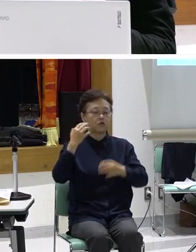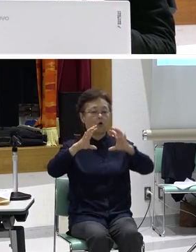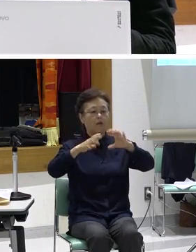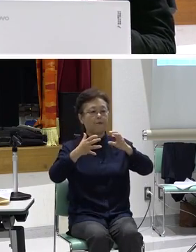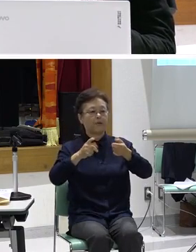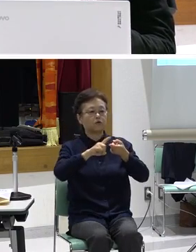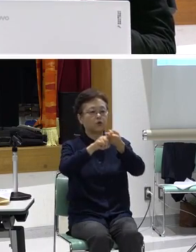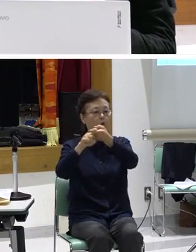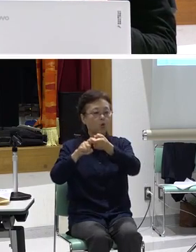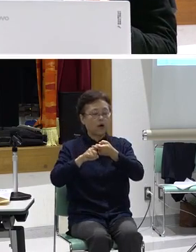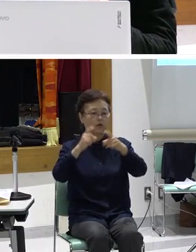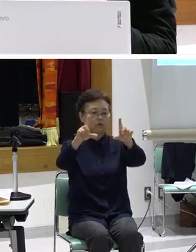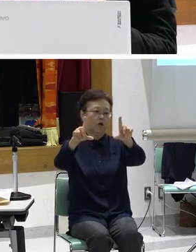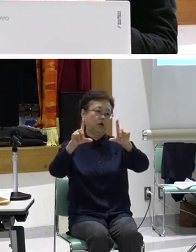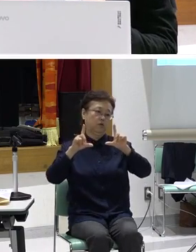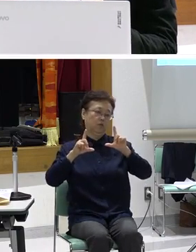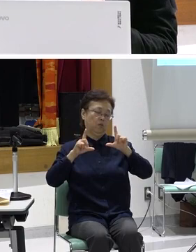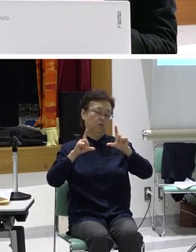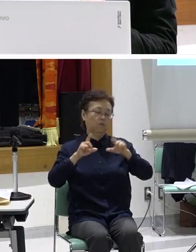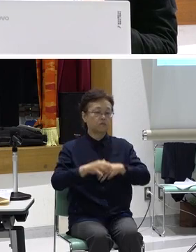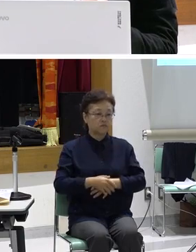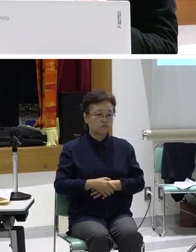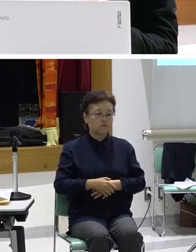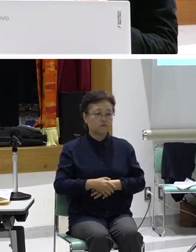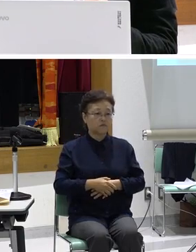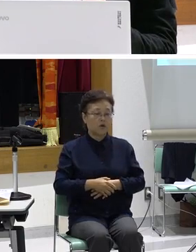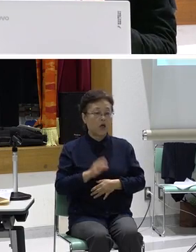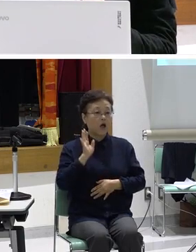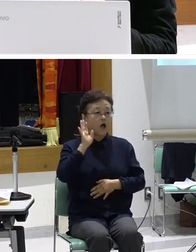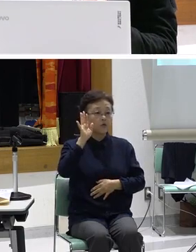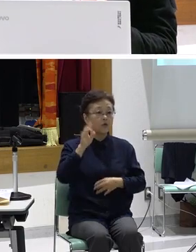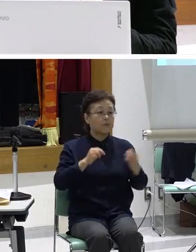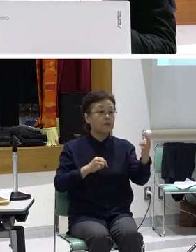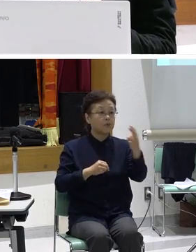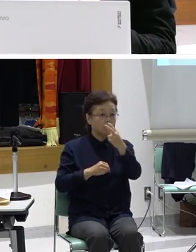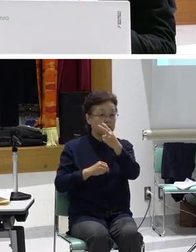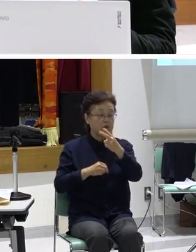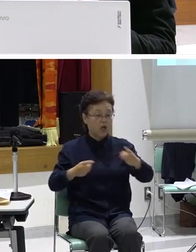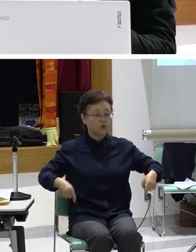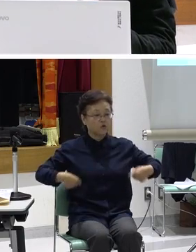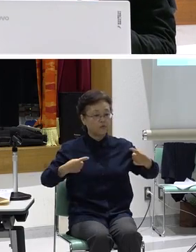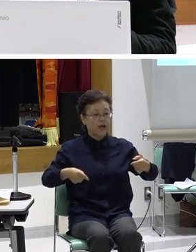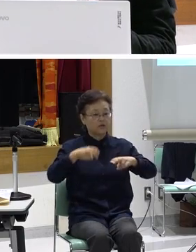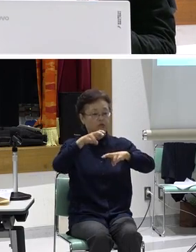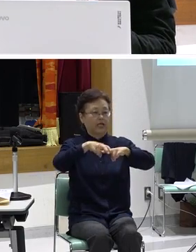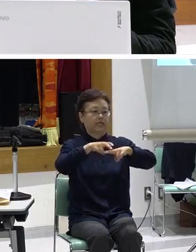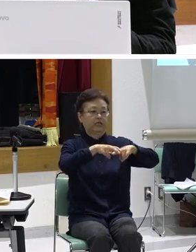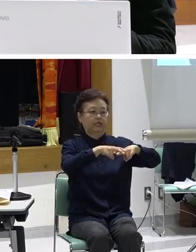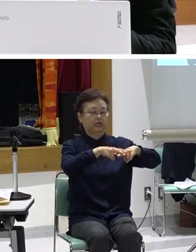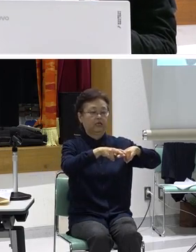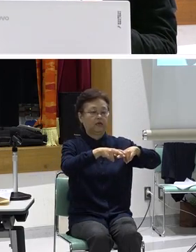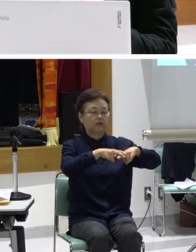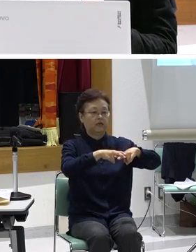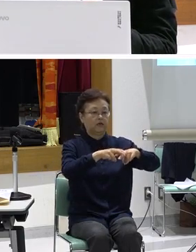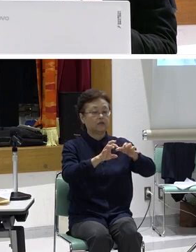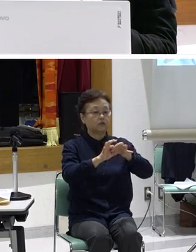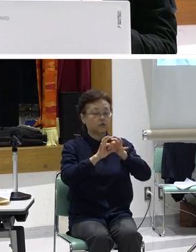回答だったんですけど、結局ちょっと後で見ていただきますけど、車椅子席なんかは